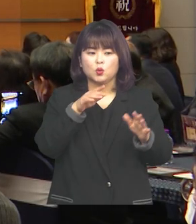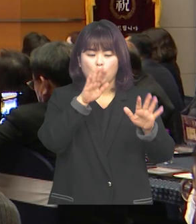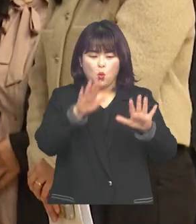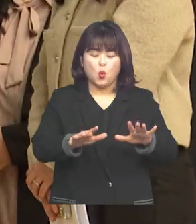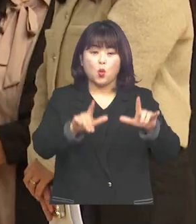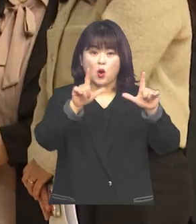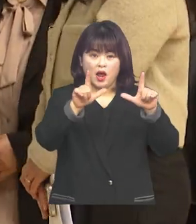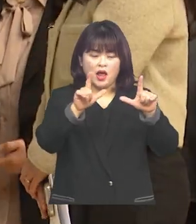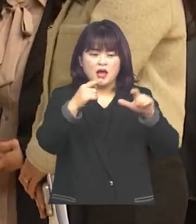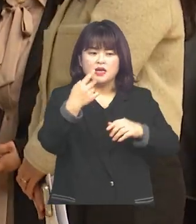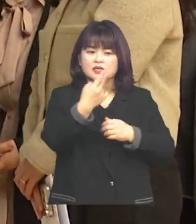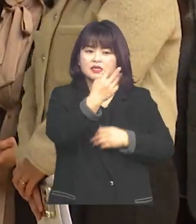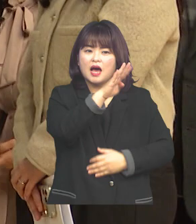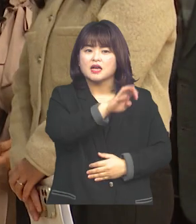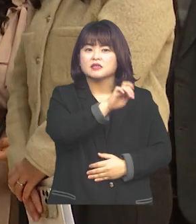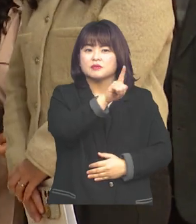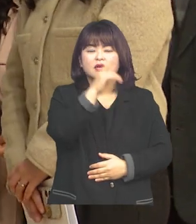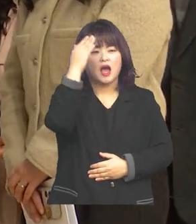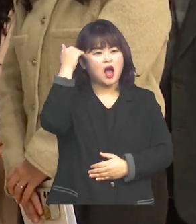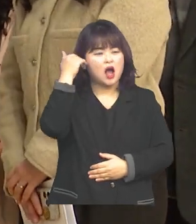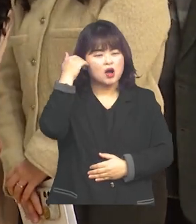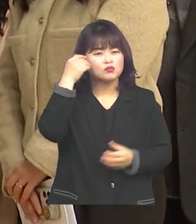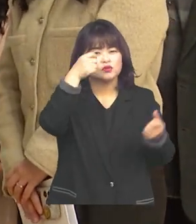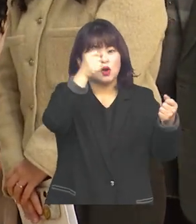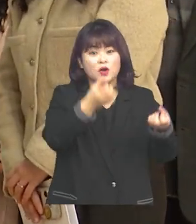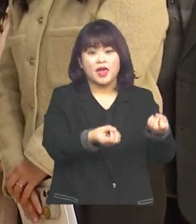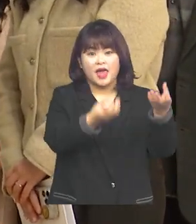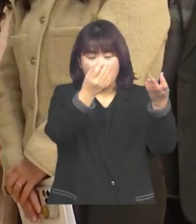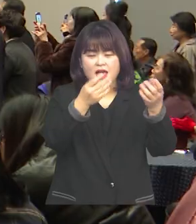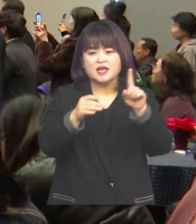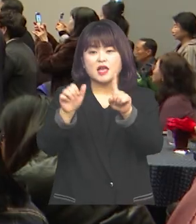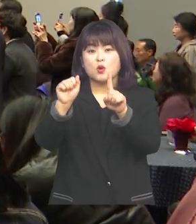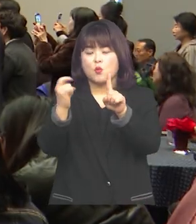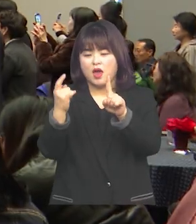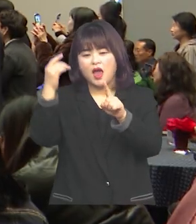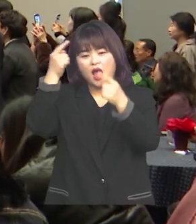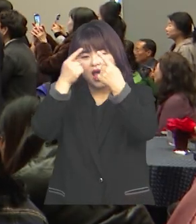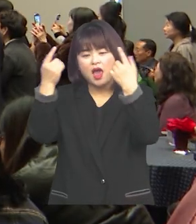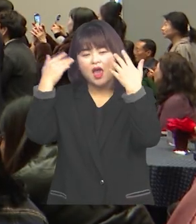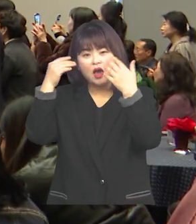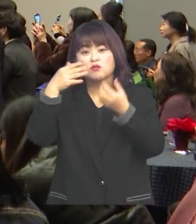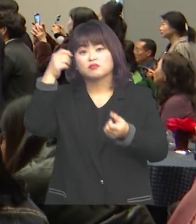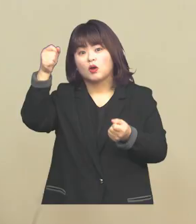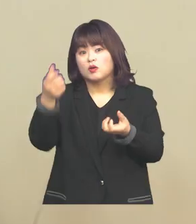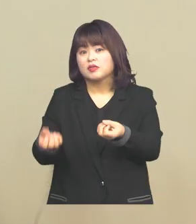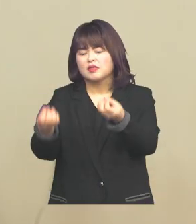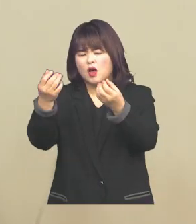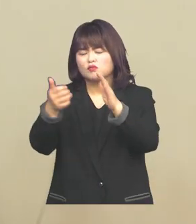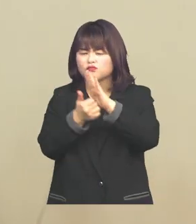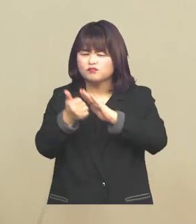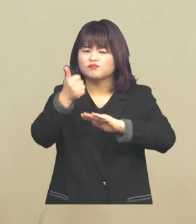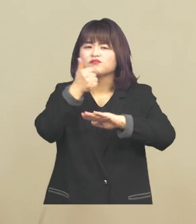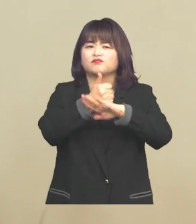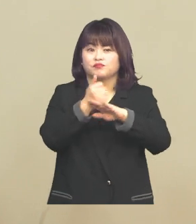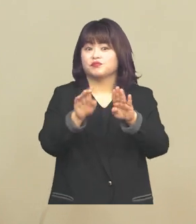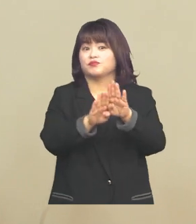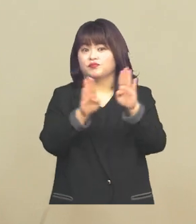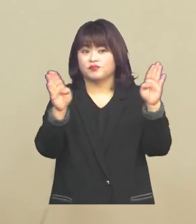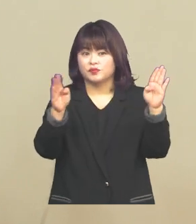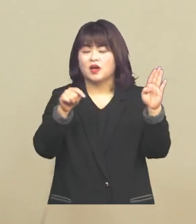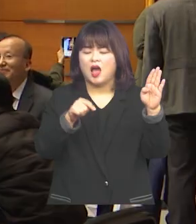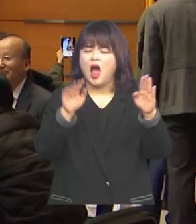올해 용인시가 제42회 대한민국 연극제와 제1회 대한민국 대학연극제를 성공적으로